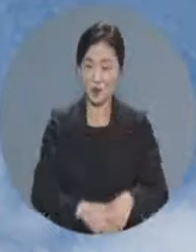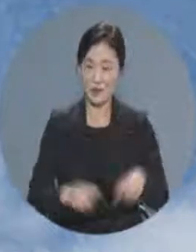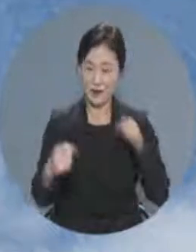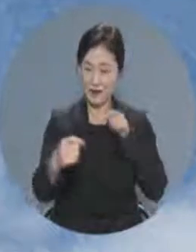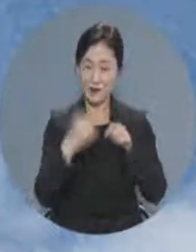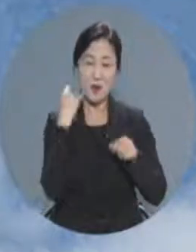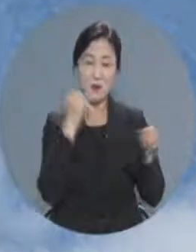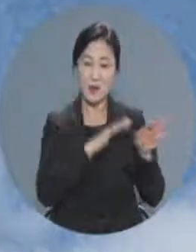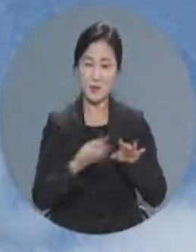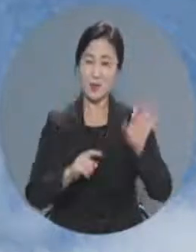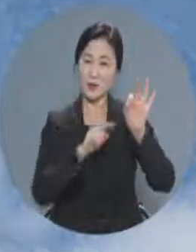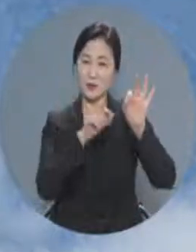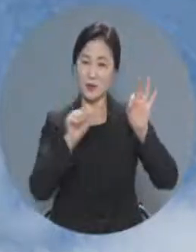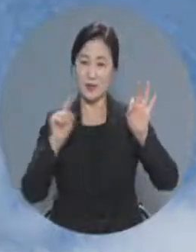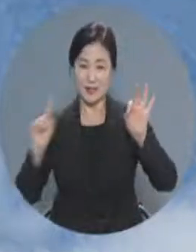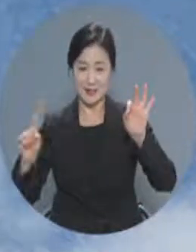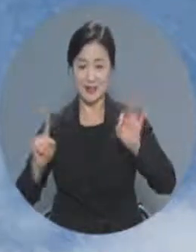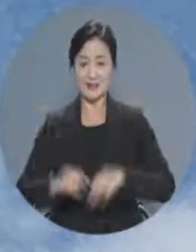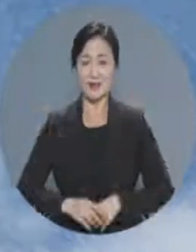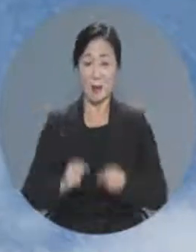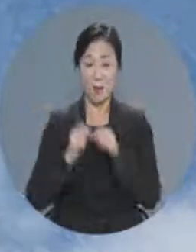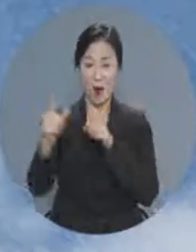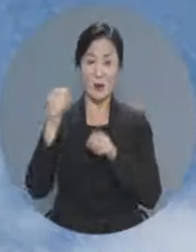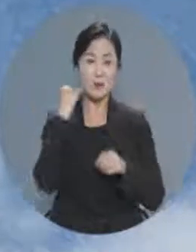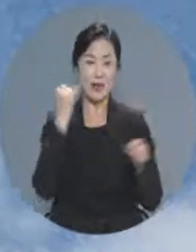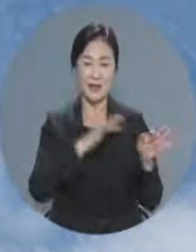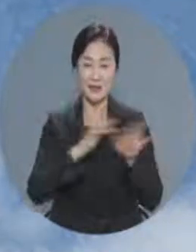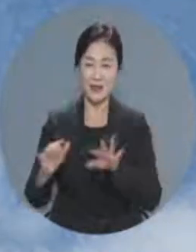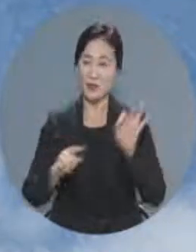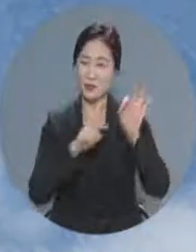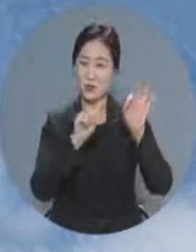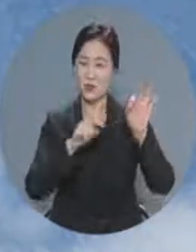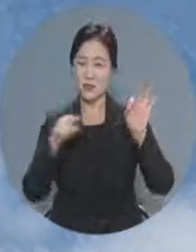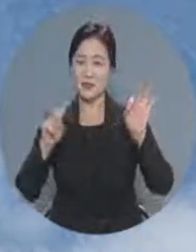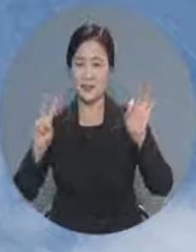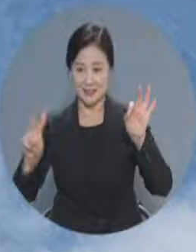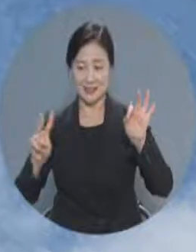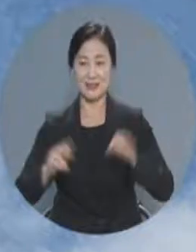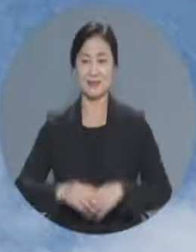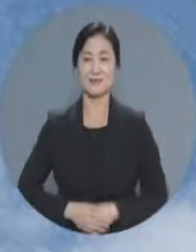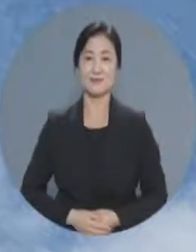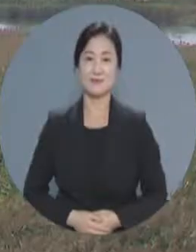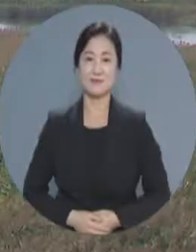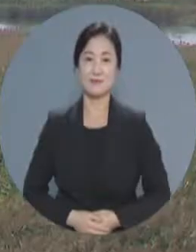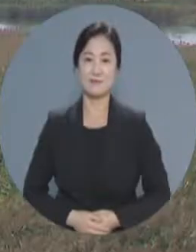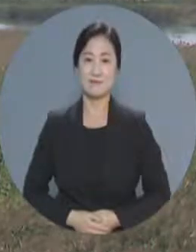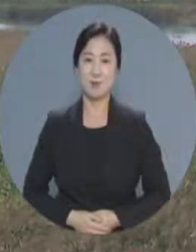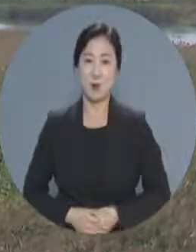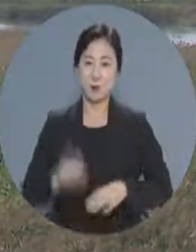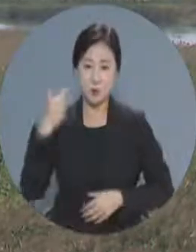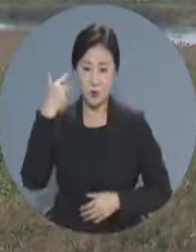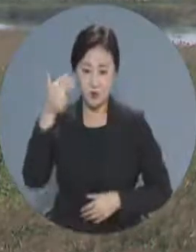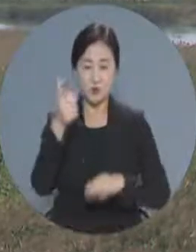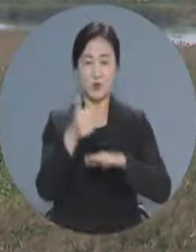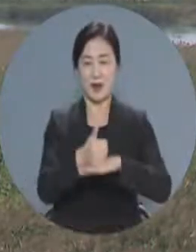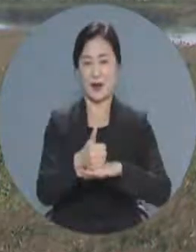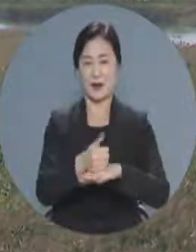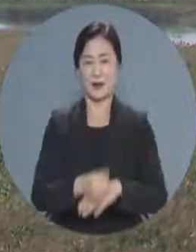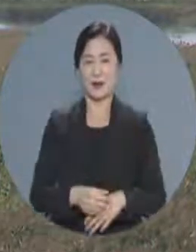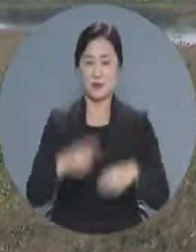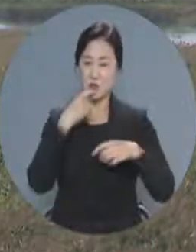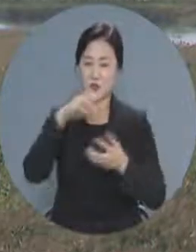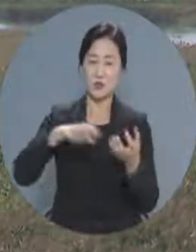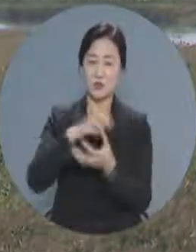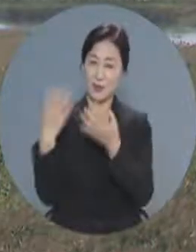앞바다에서 0.5m 에서 1m 원 바다에서 0.5 에서 2m 로 일겠습니다 이번 주말에는 구름이 많은 날씨가